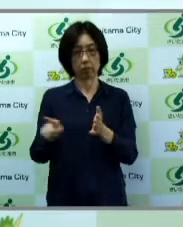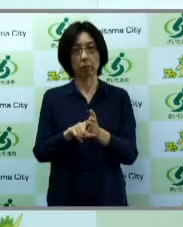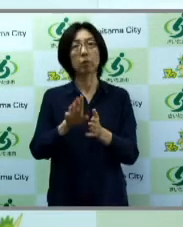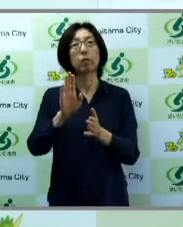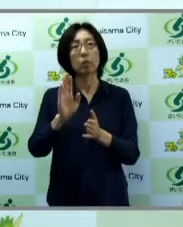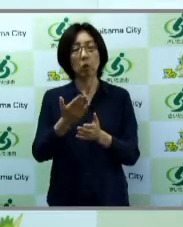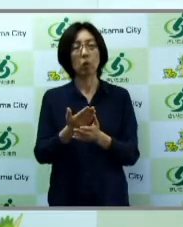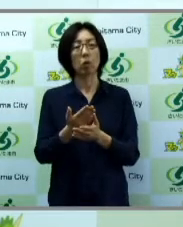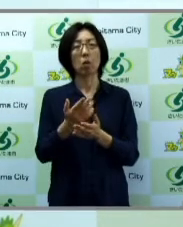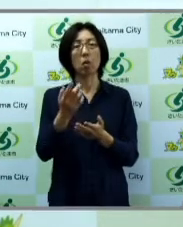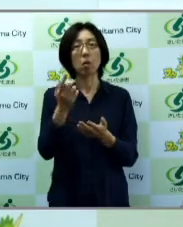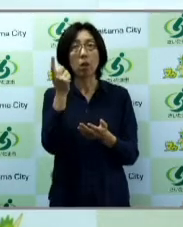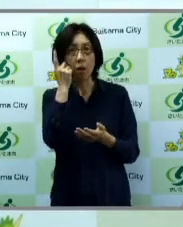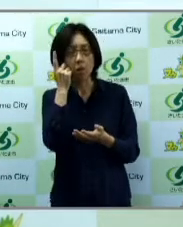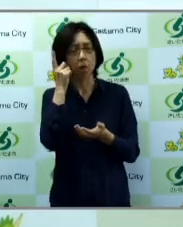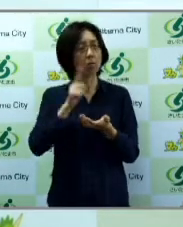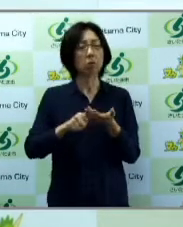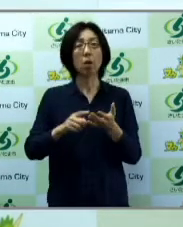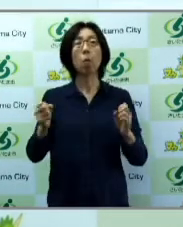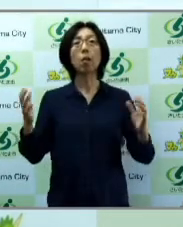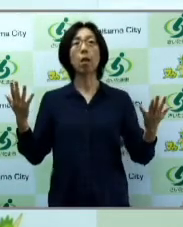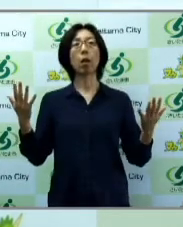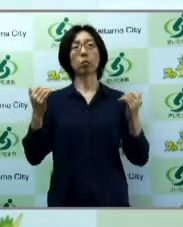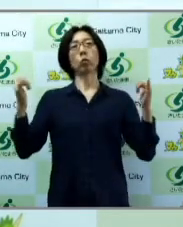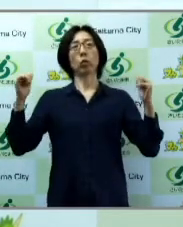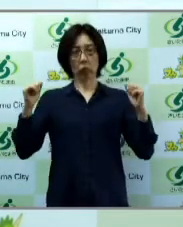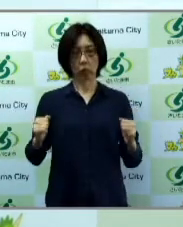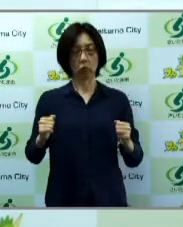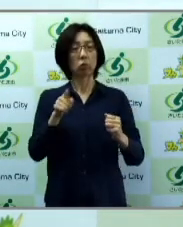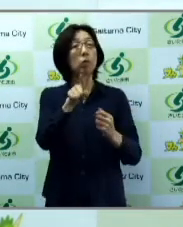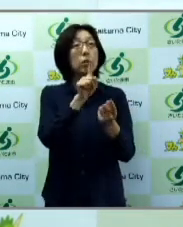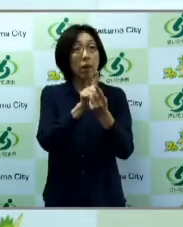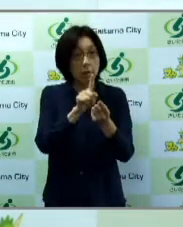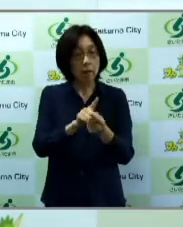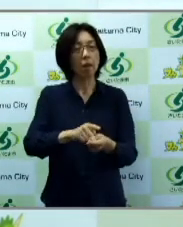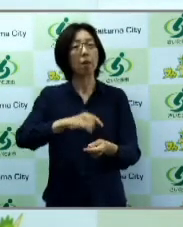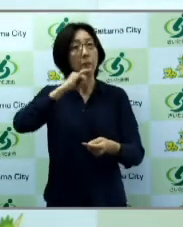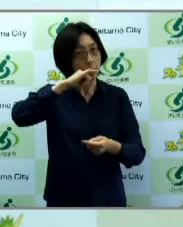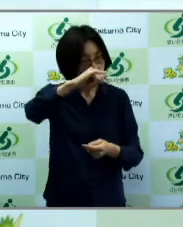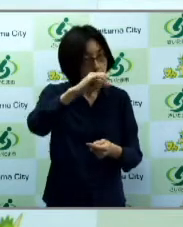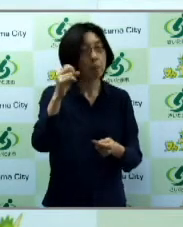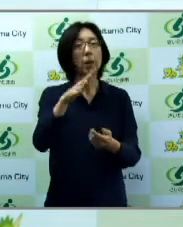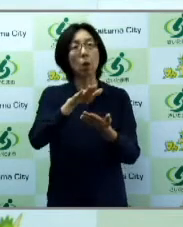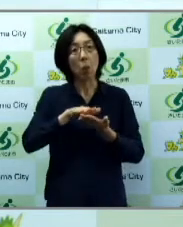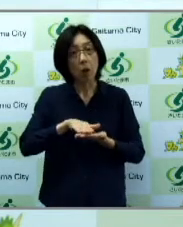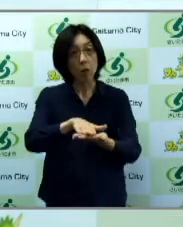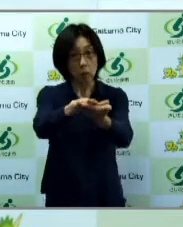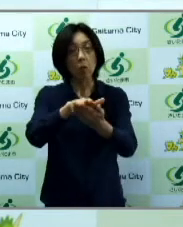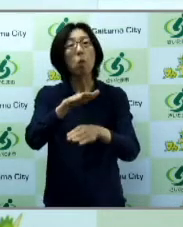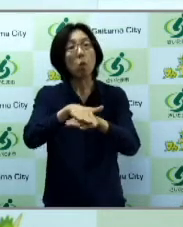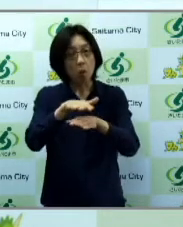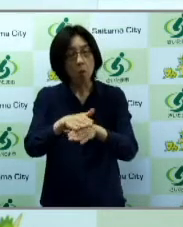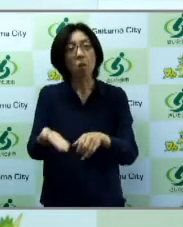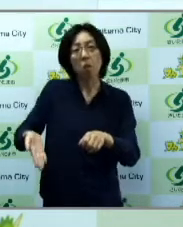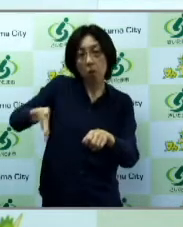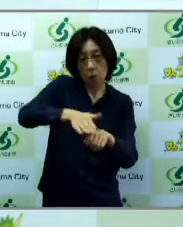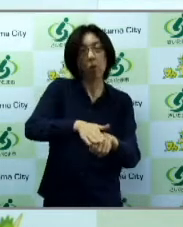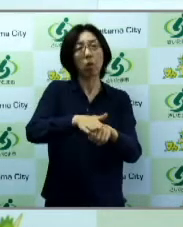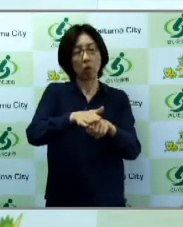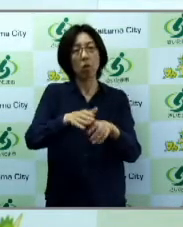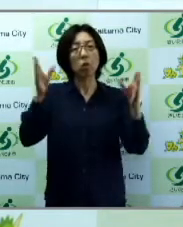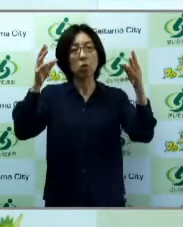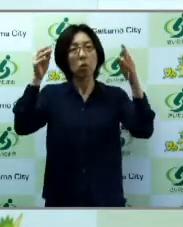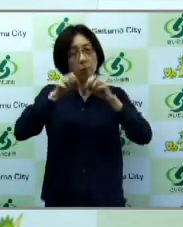の通信手段をお持ちでない方へも緊急情報をお届けできるようになるものと考えております。また広域避難が必要